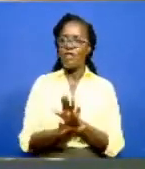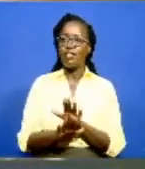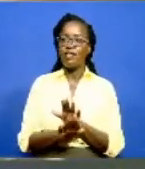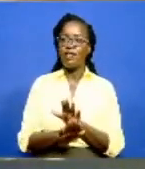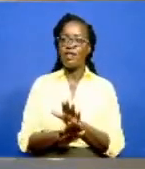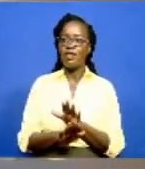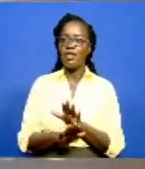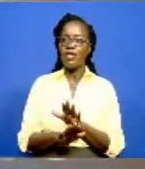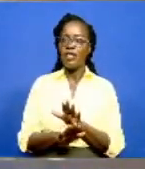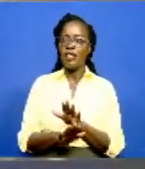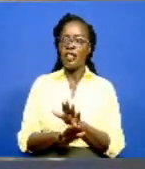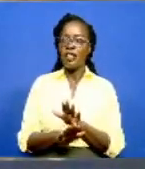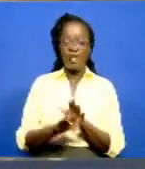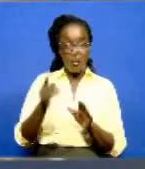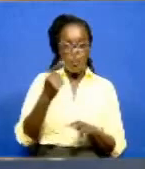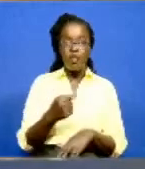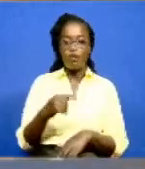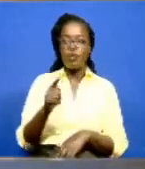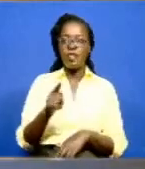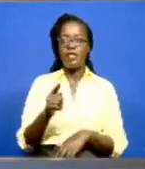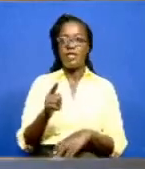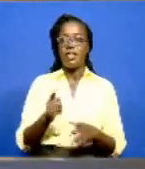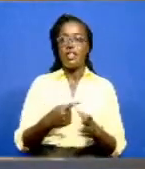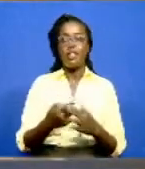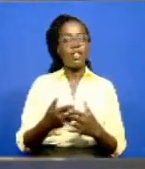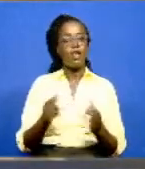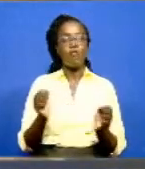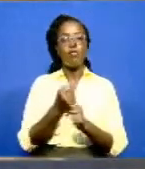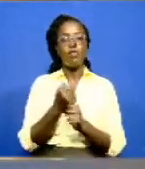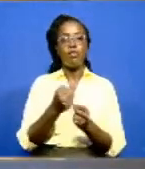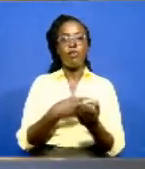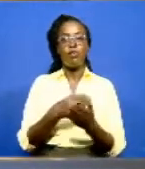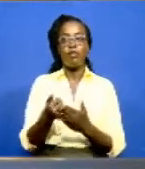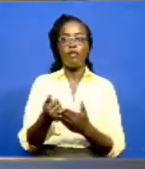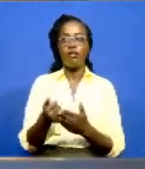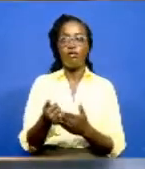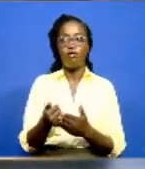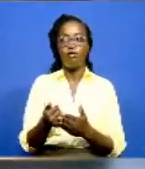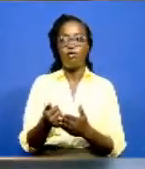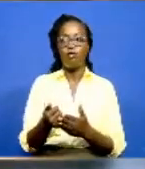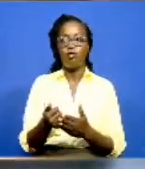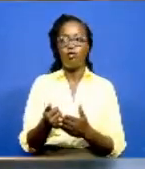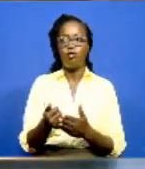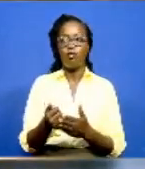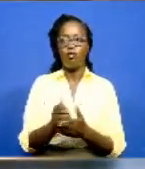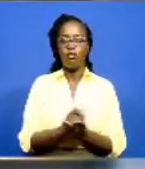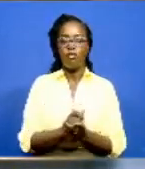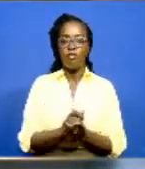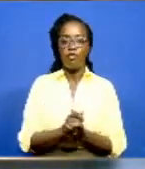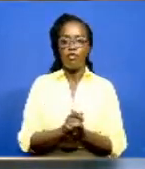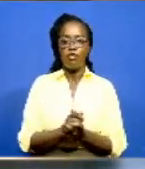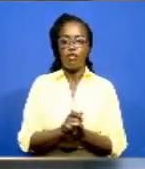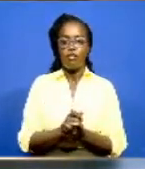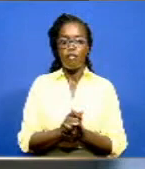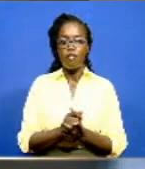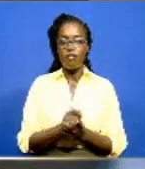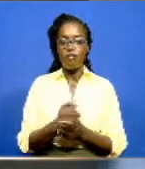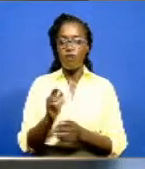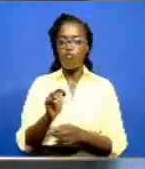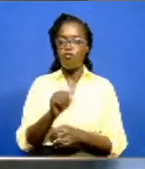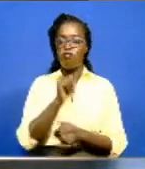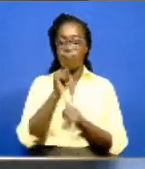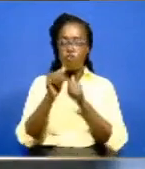kwa sababu ningepitiliza hili swala lisingeshughulikiwa. Zege hairali. Wimbo jiwa mwimbaji nani kule,